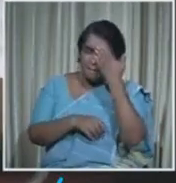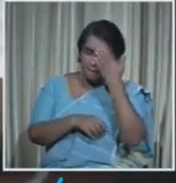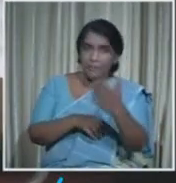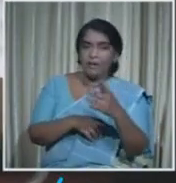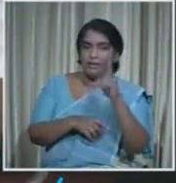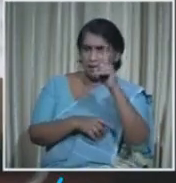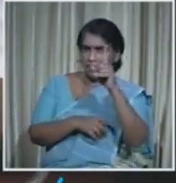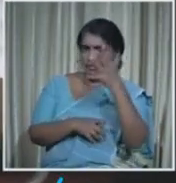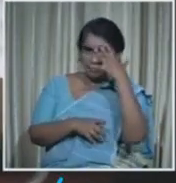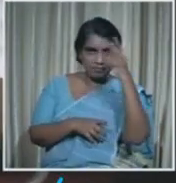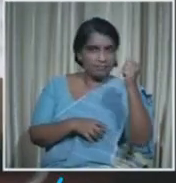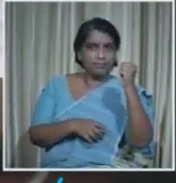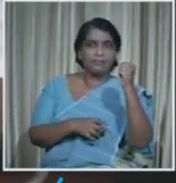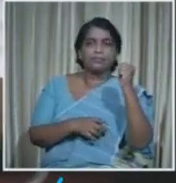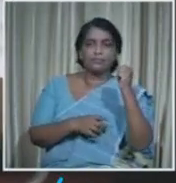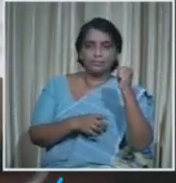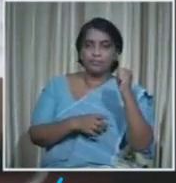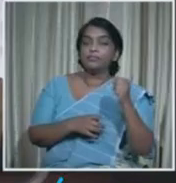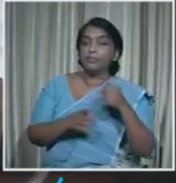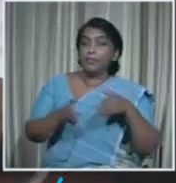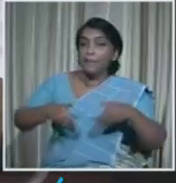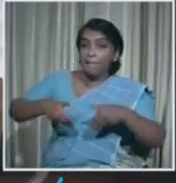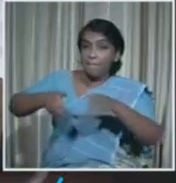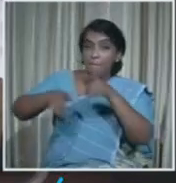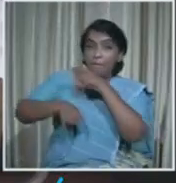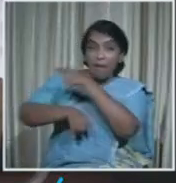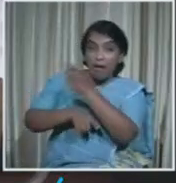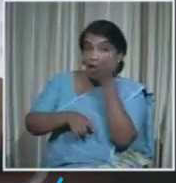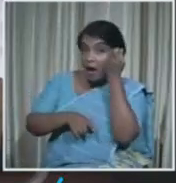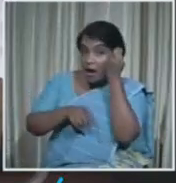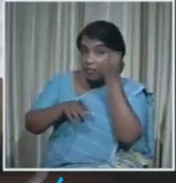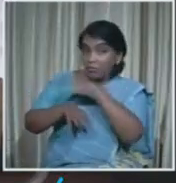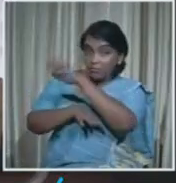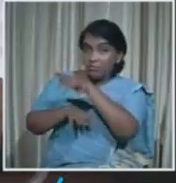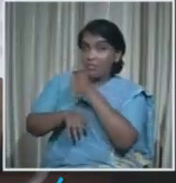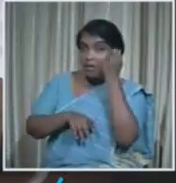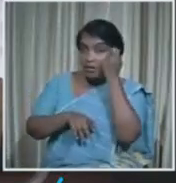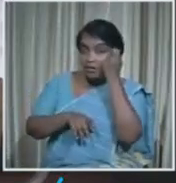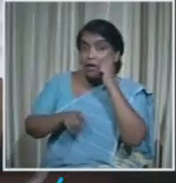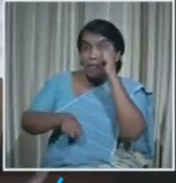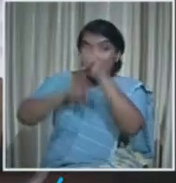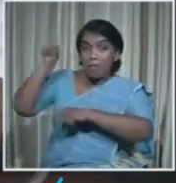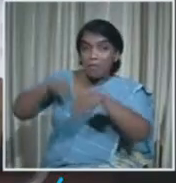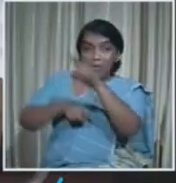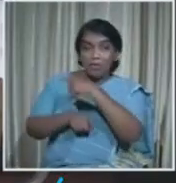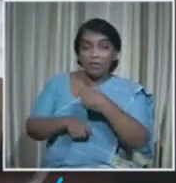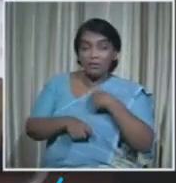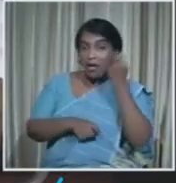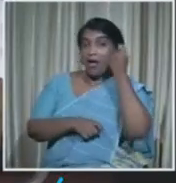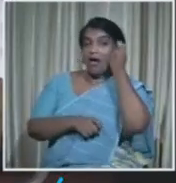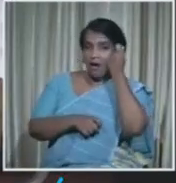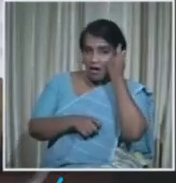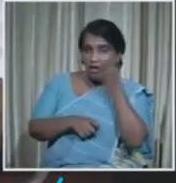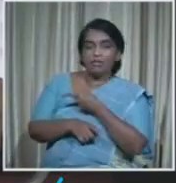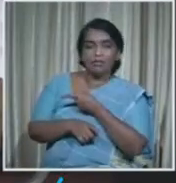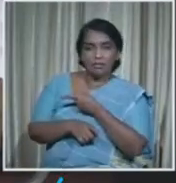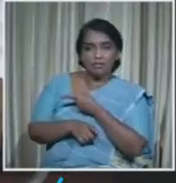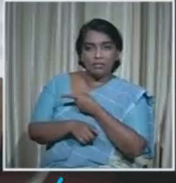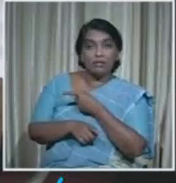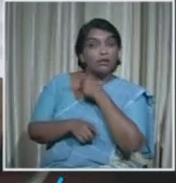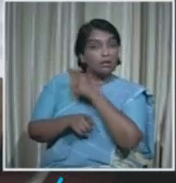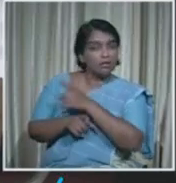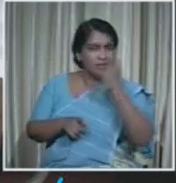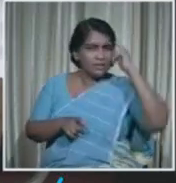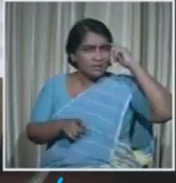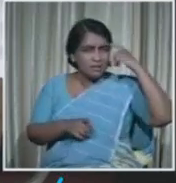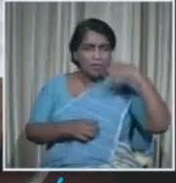තියාගන්න මහ පාරේ මතය පොදු ජනයාගේ හද ගැස්ම ඒ කැකෑරෙන